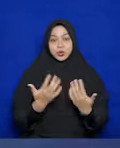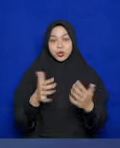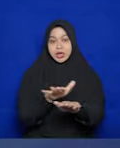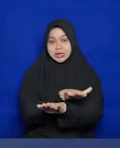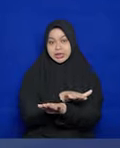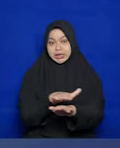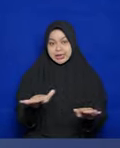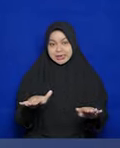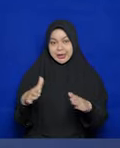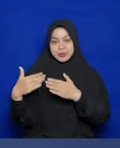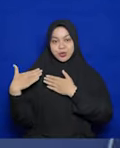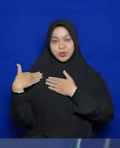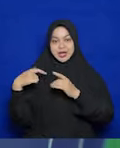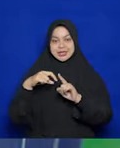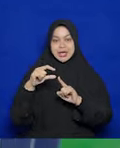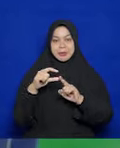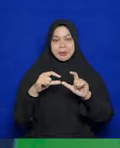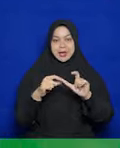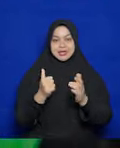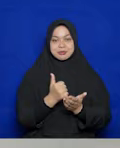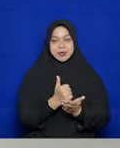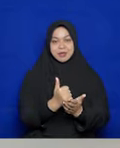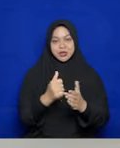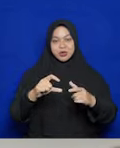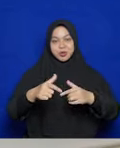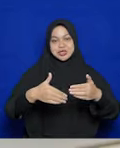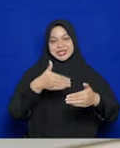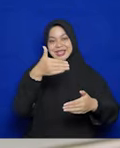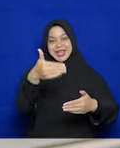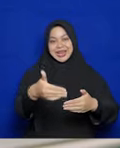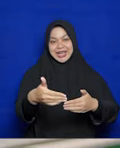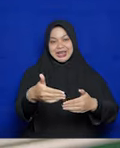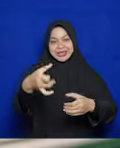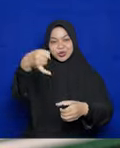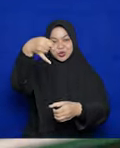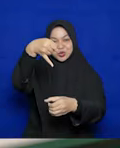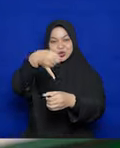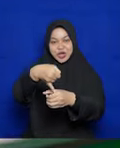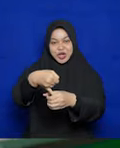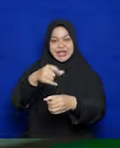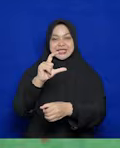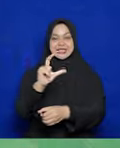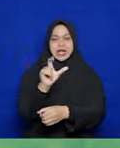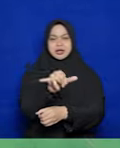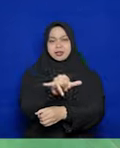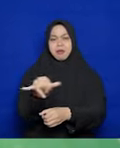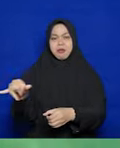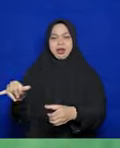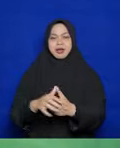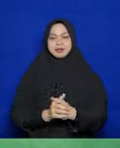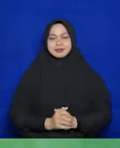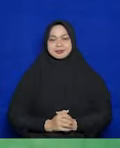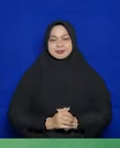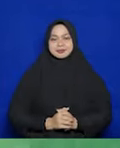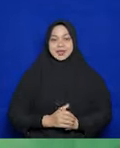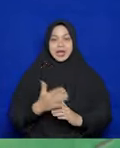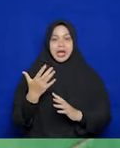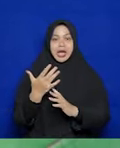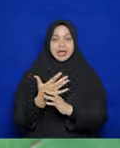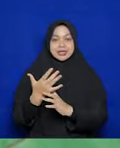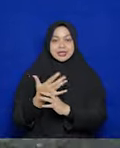selesai petugas KPPS bisa membantu proses selanjutnya yaitu celup jari dengan metode yang sama